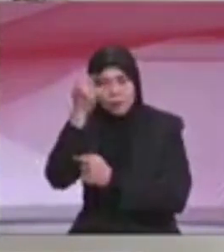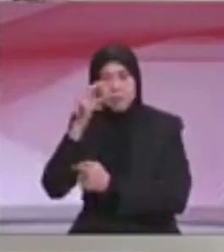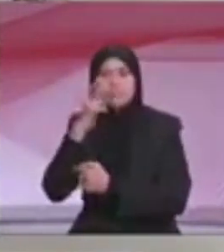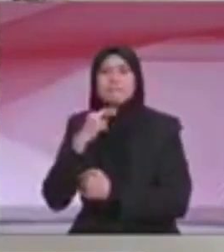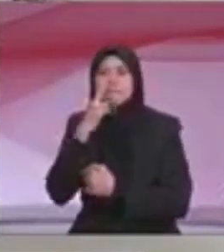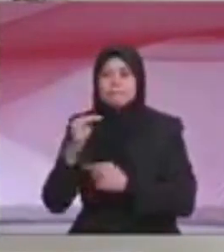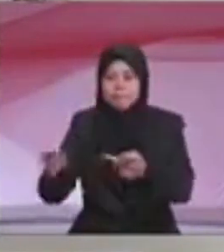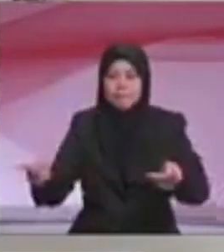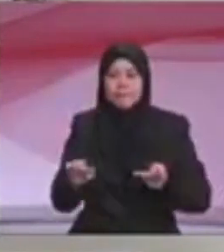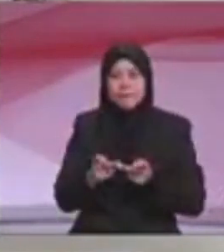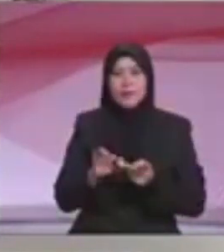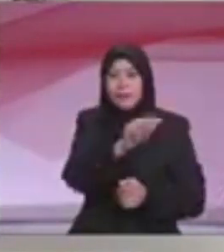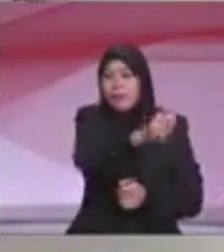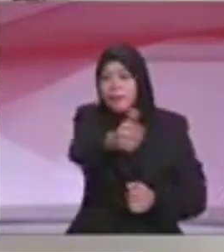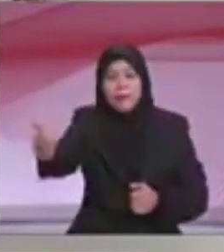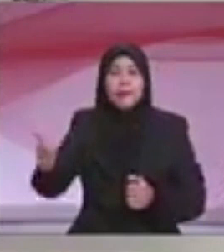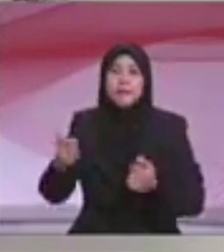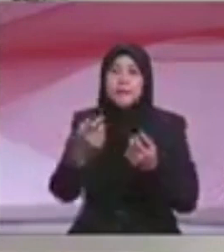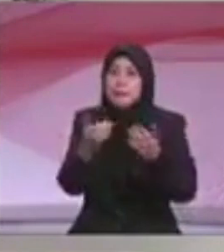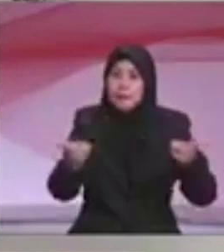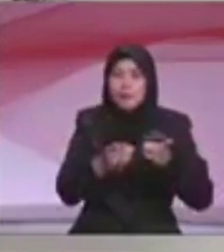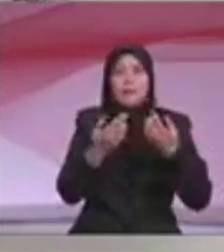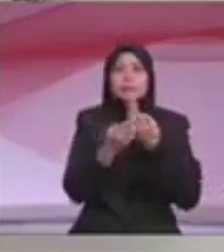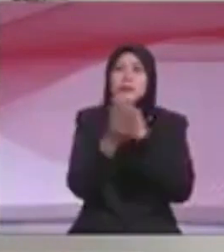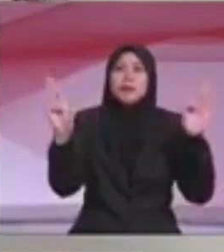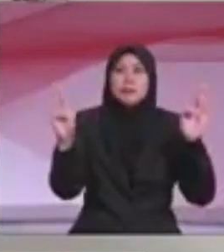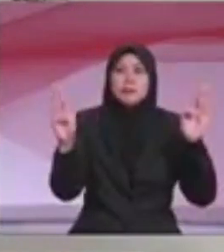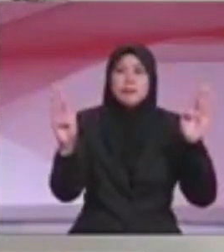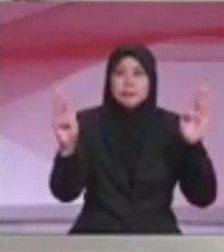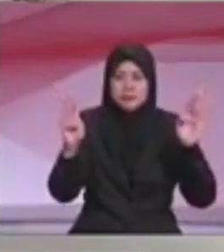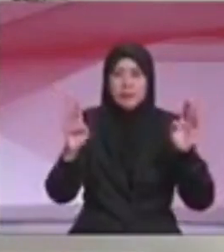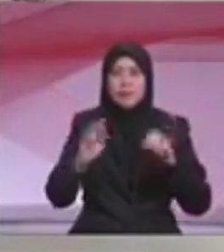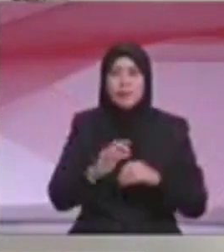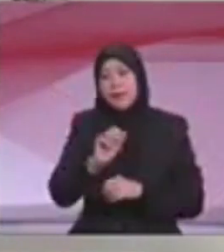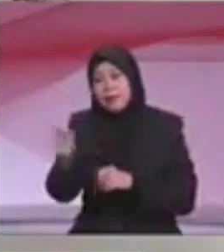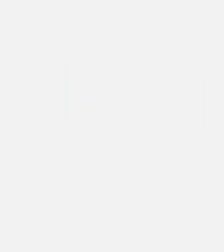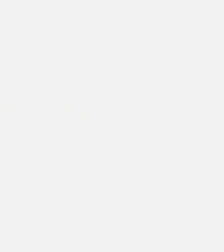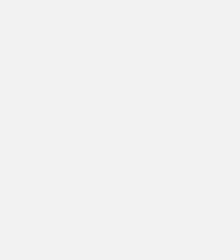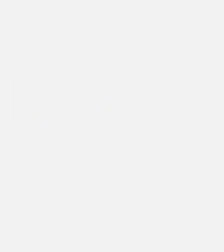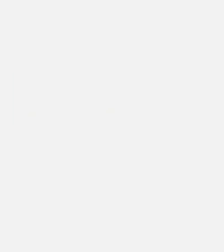bebas. Walaupun SOP di bawah PKPP masih diteruskan.